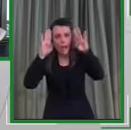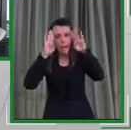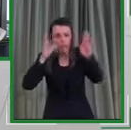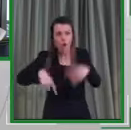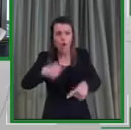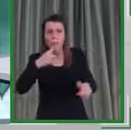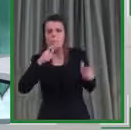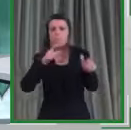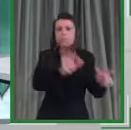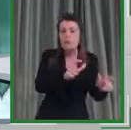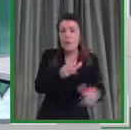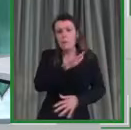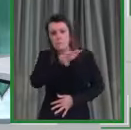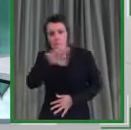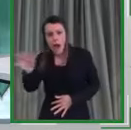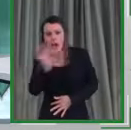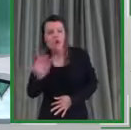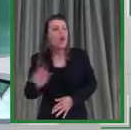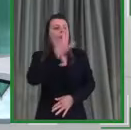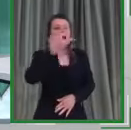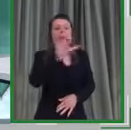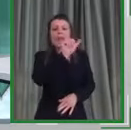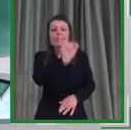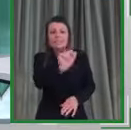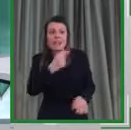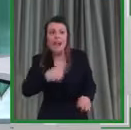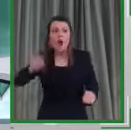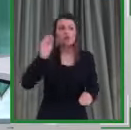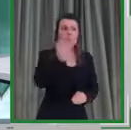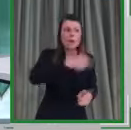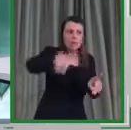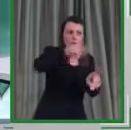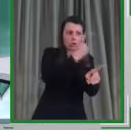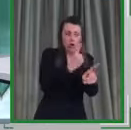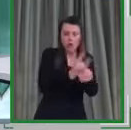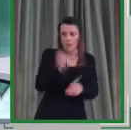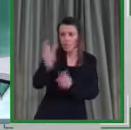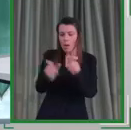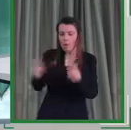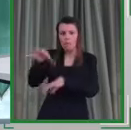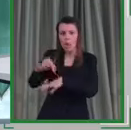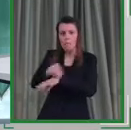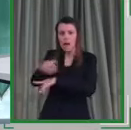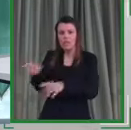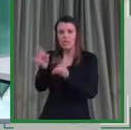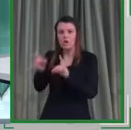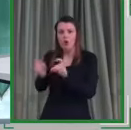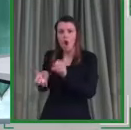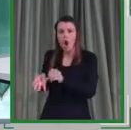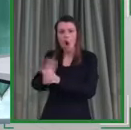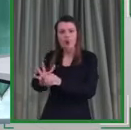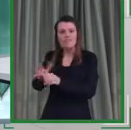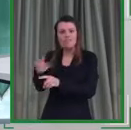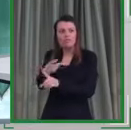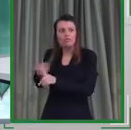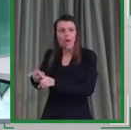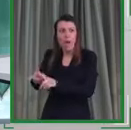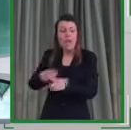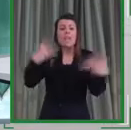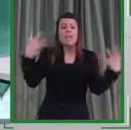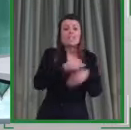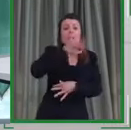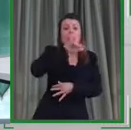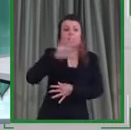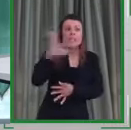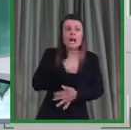nei chiesto alle rsa dimettere i pazienti creed positive insieme agli altri anziani e chi oggi dice